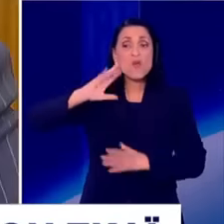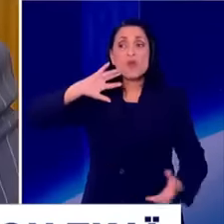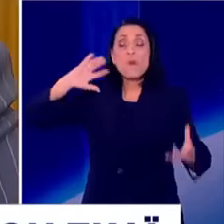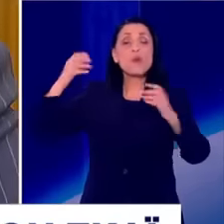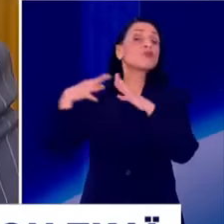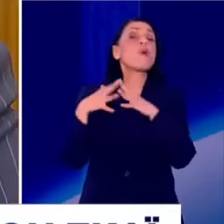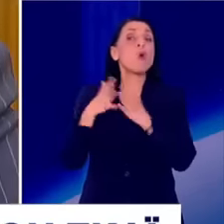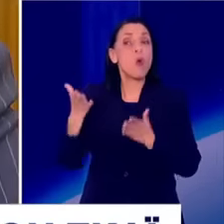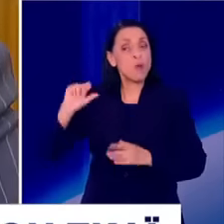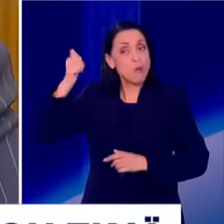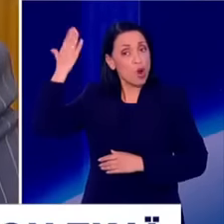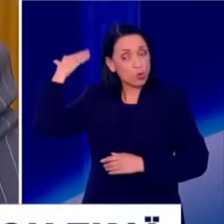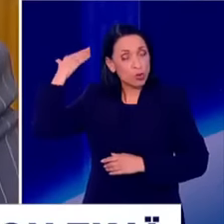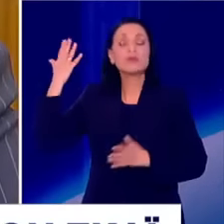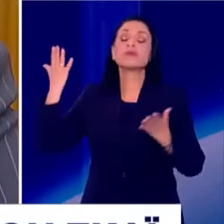της